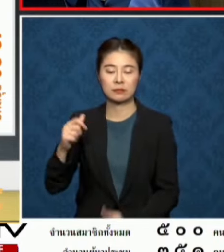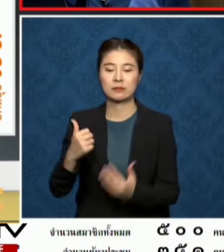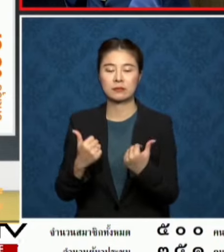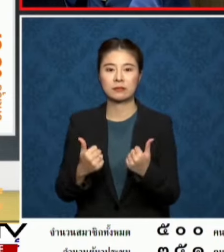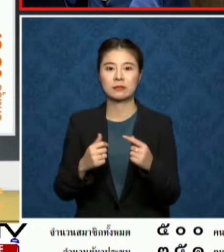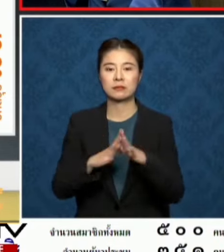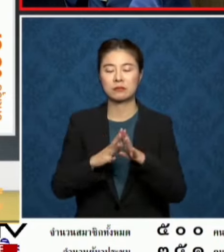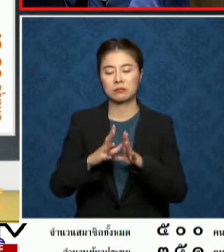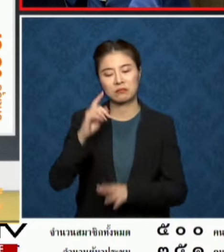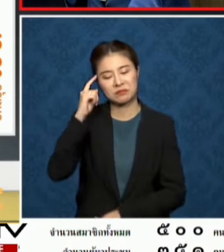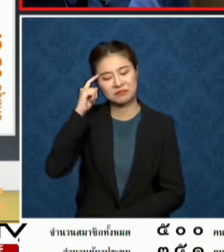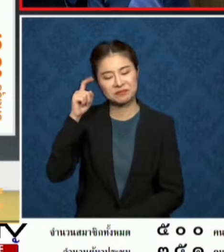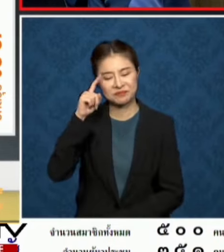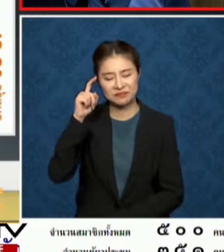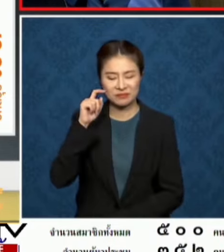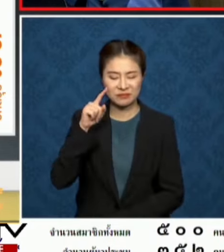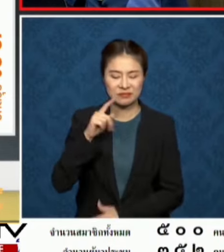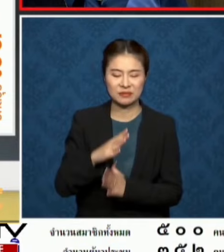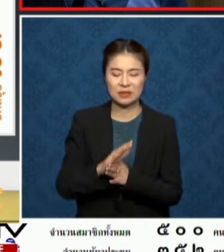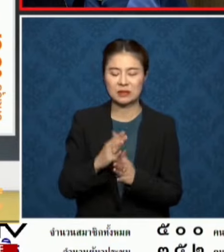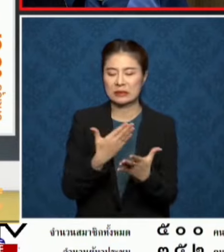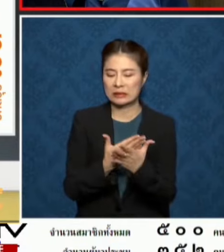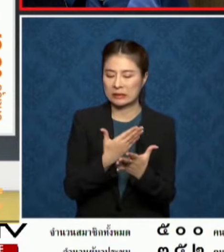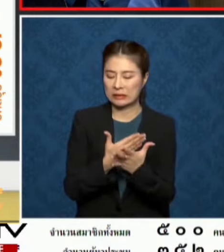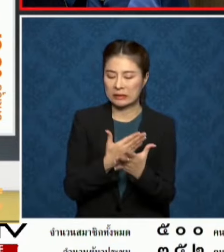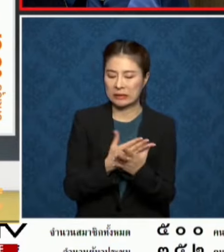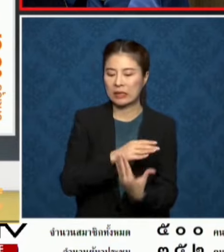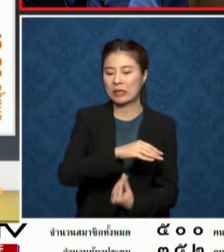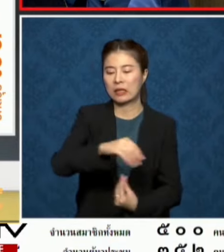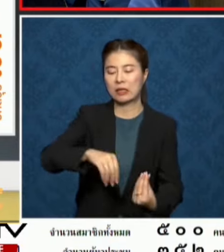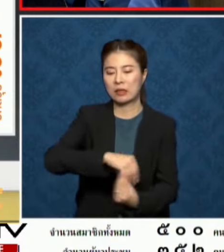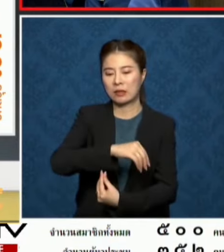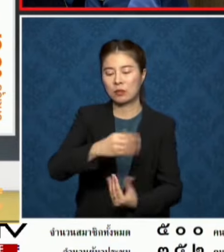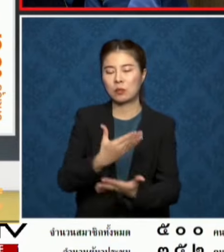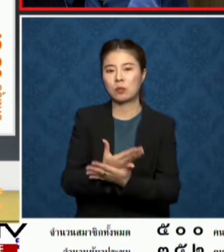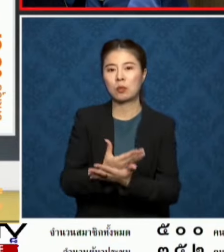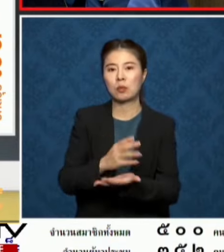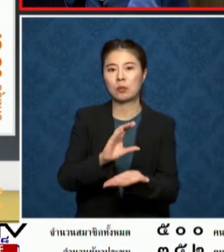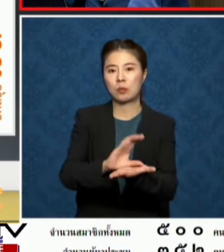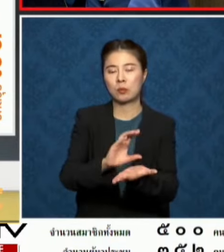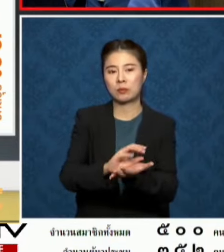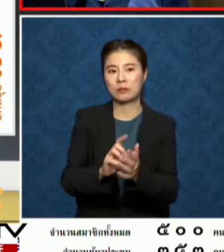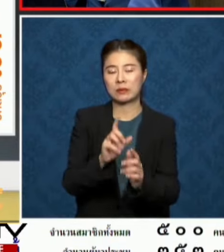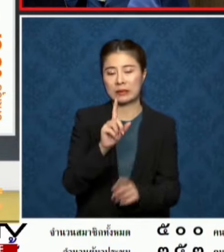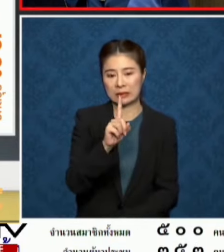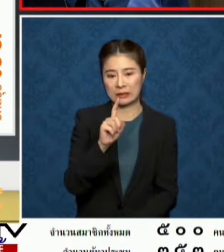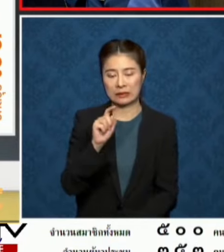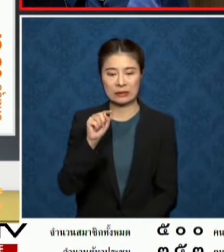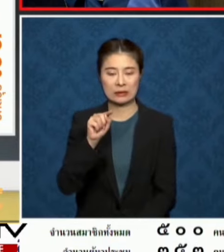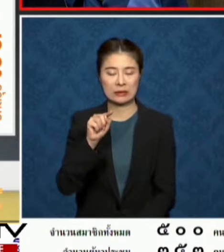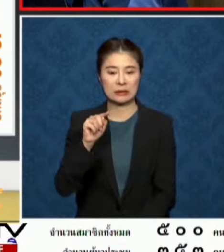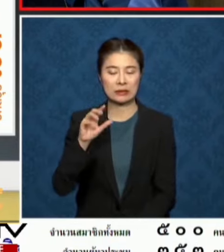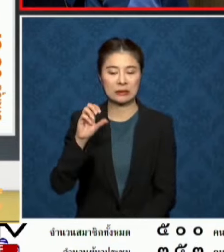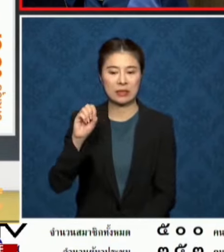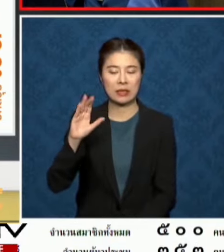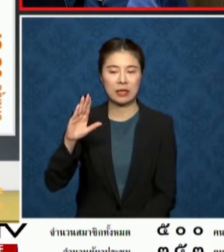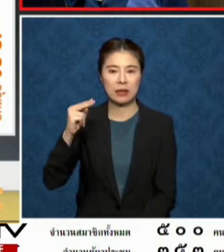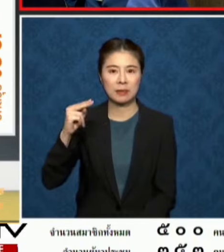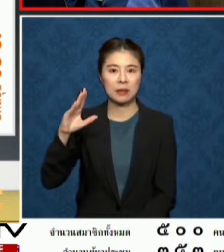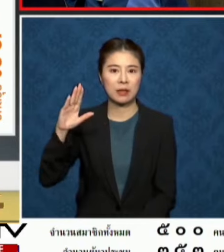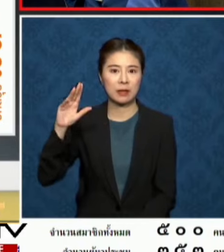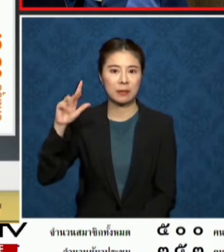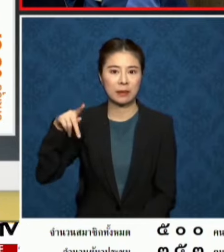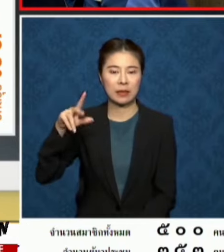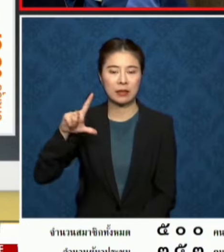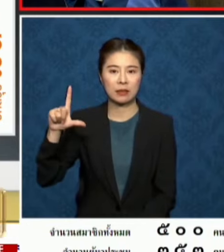วลก็คือรายจ่ายลงทุนค่ะรายจ่ายลงทุนมีการอนุมัติไปแค่ 155,000 ล้านบาทนะคะซึ่งปกตินี่เ